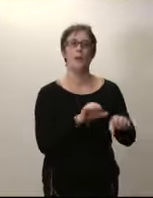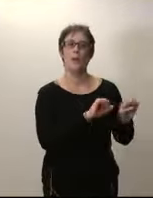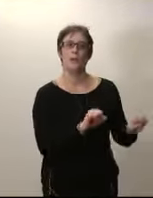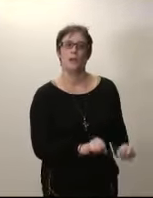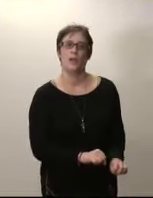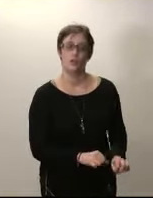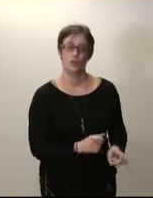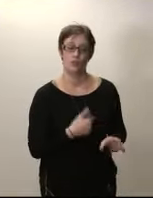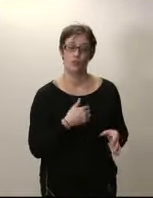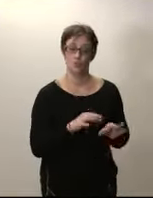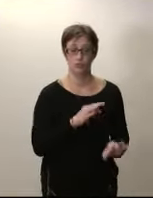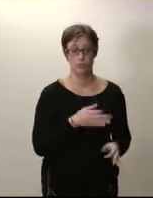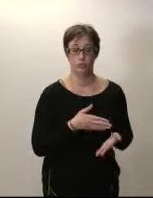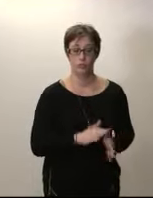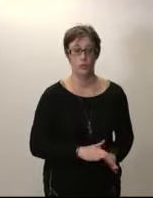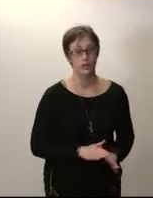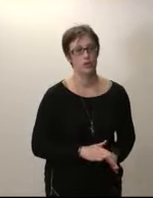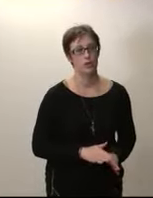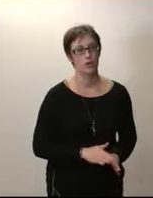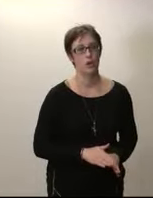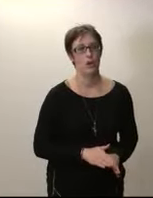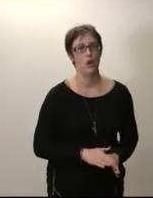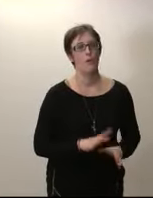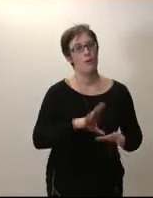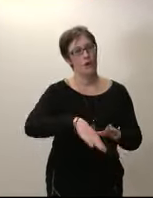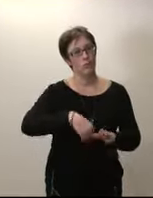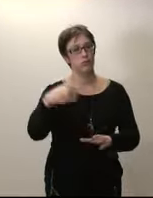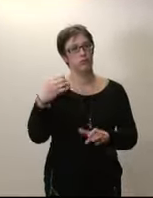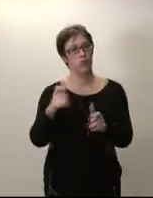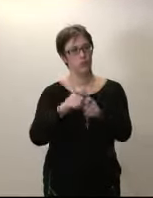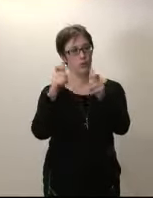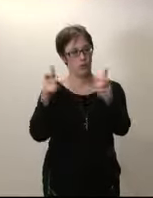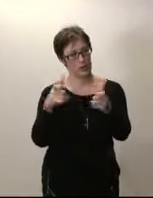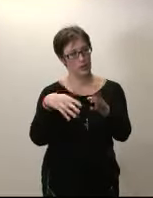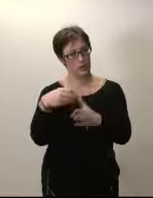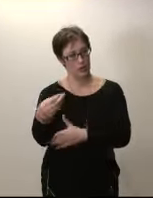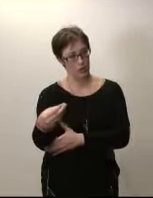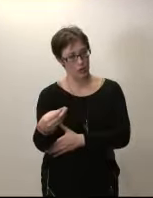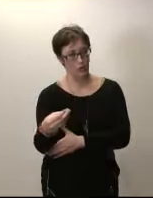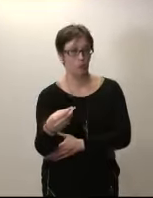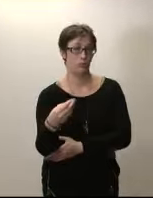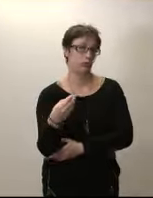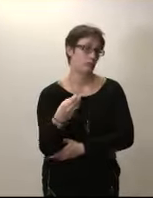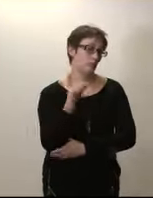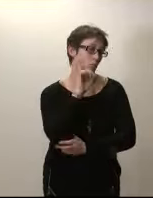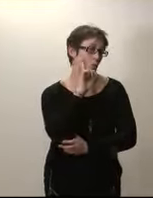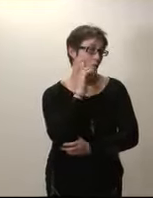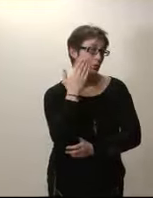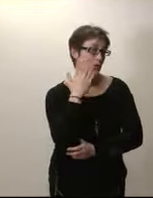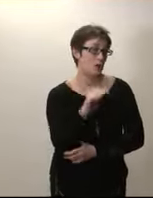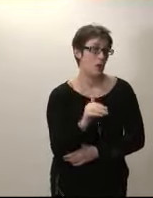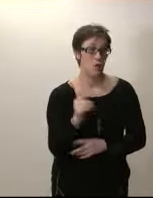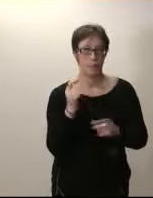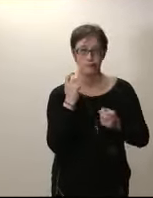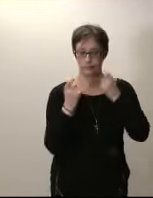d'externaliser une prestation, c'est parce que on sait que la prestation va coûter moins